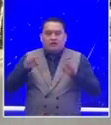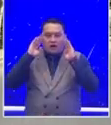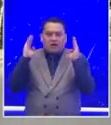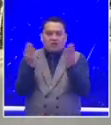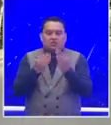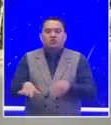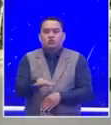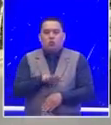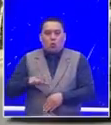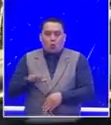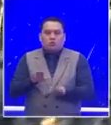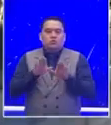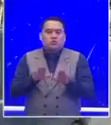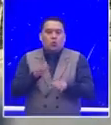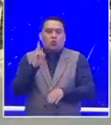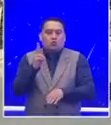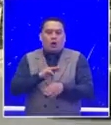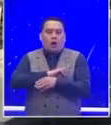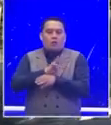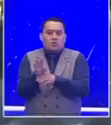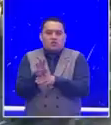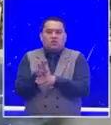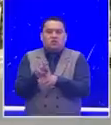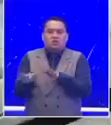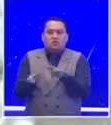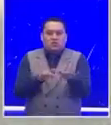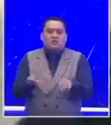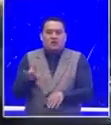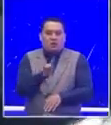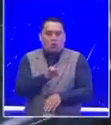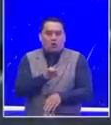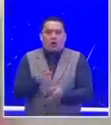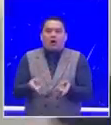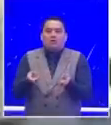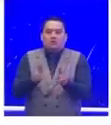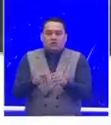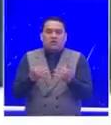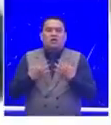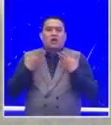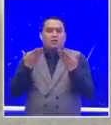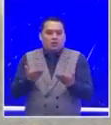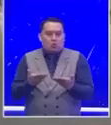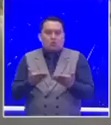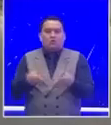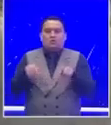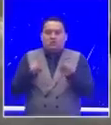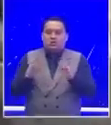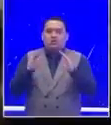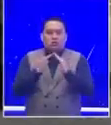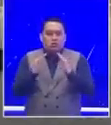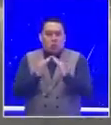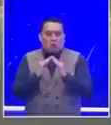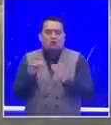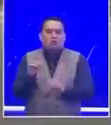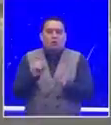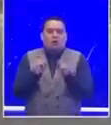зоны. Исключение делается лишь для тех, кто обеспечивает жизнедеятельность региона. Всем остальным настоятельно рекомендуют сидеть дома и даже не